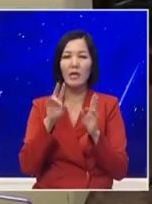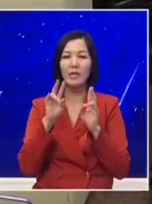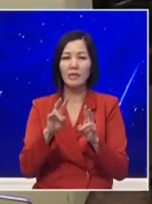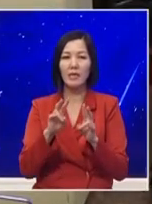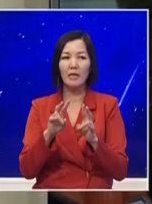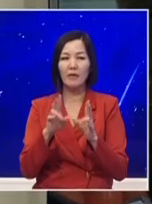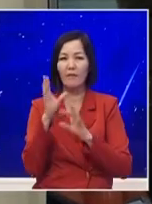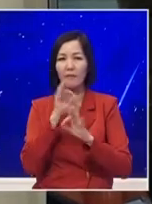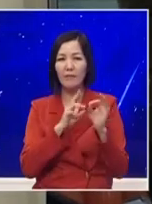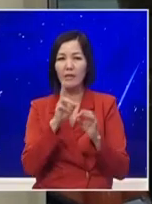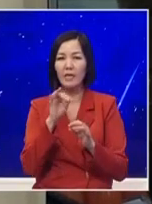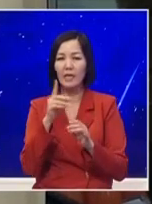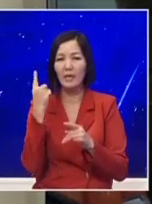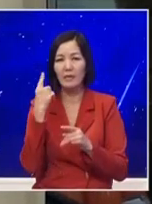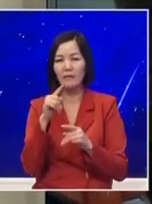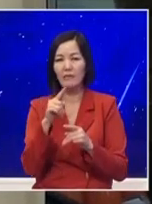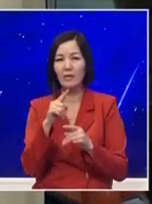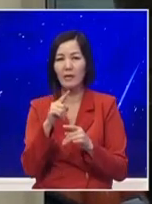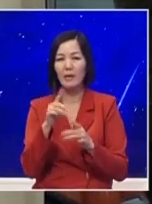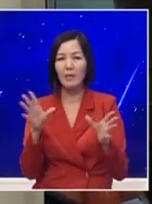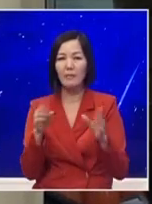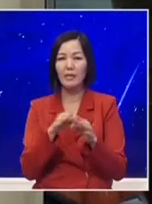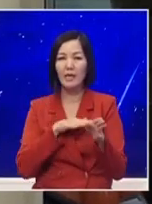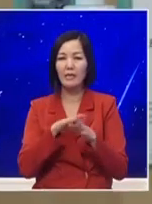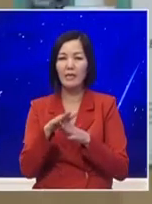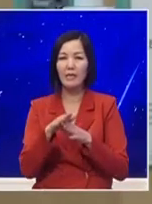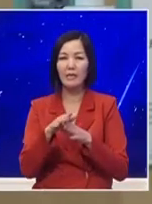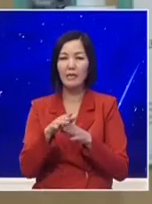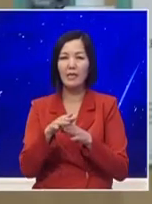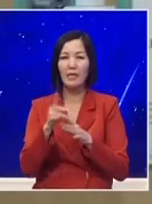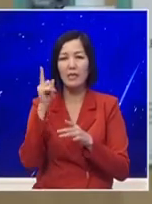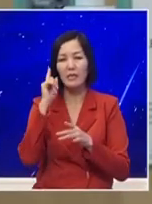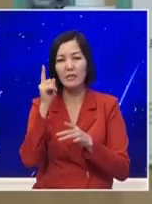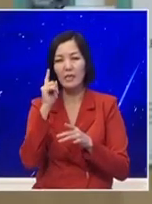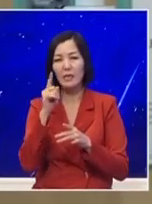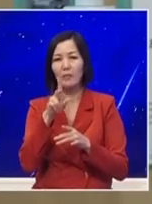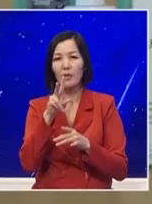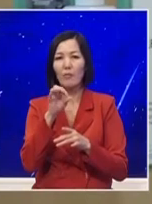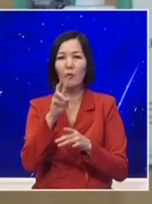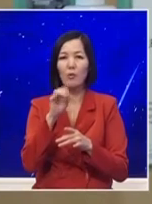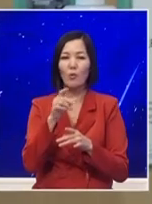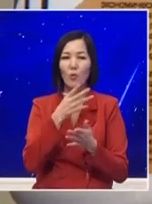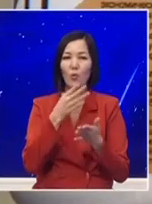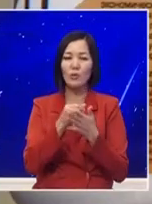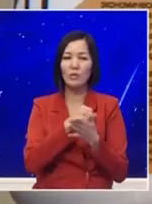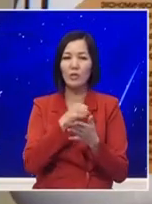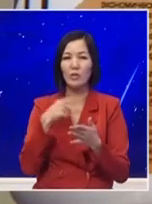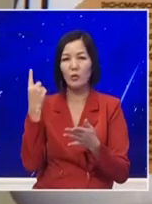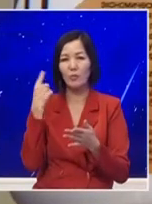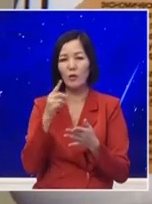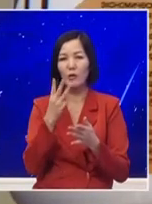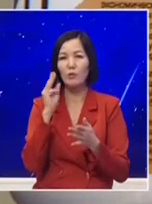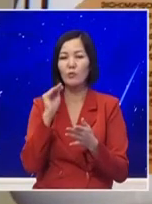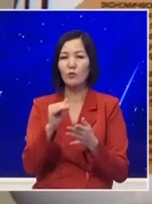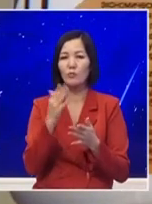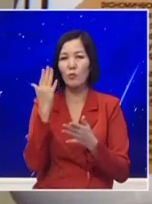фармацевт қана емес, креативті менеджер қызметін қатар атқарып жүр. Инстаграмда блог жүргізеді. Өзінің ерекше идеяларымен Алтай ішінде 3000-нан